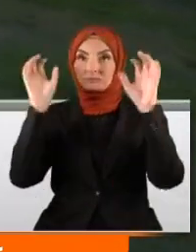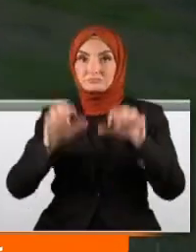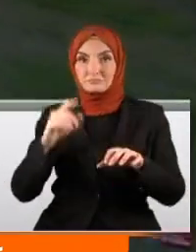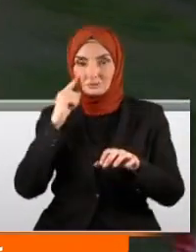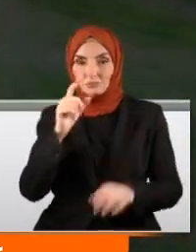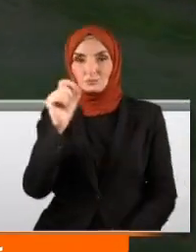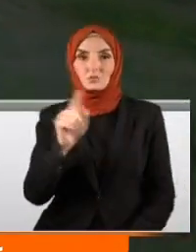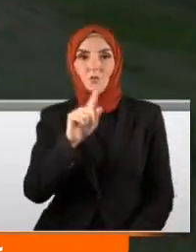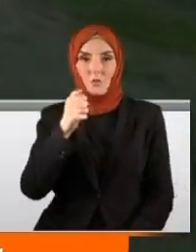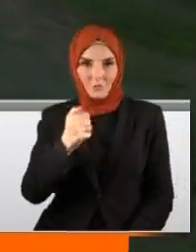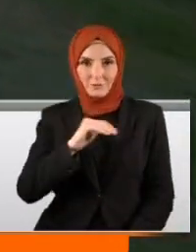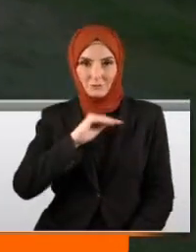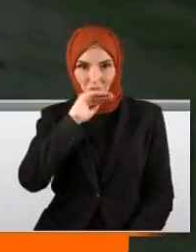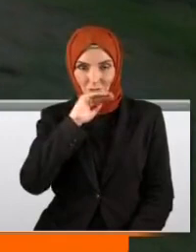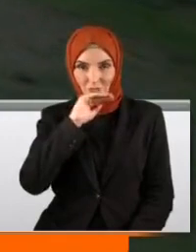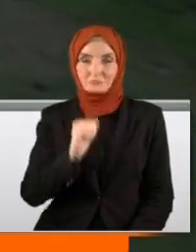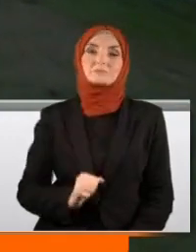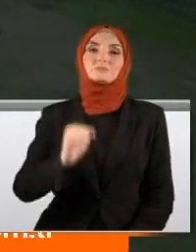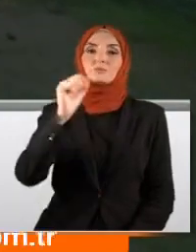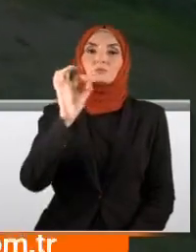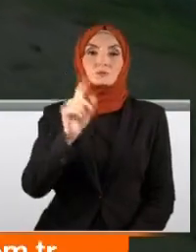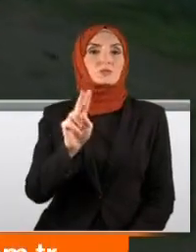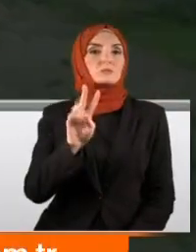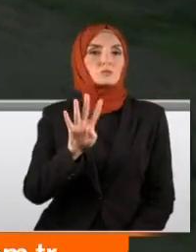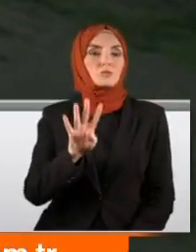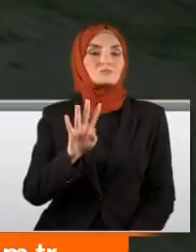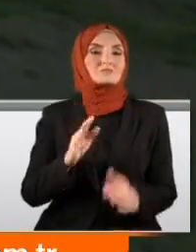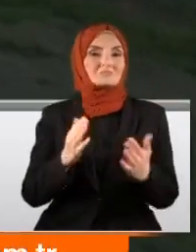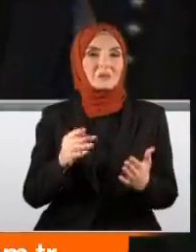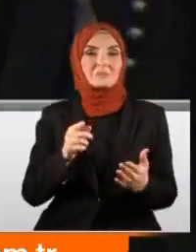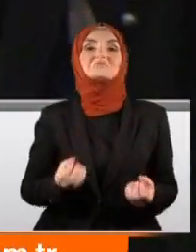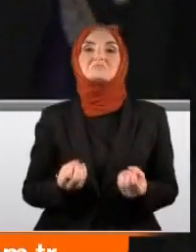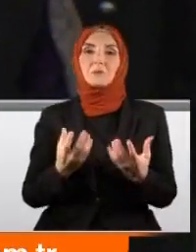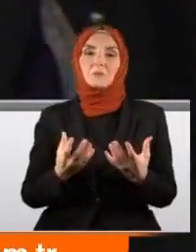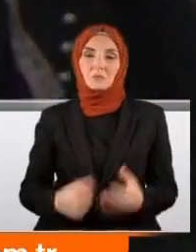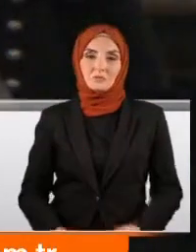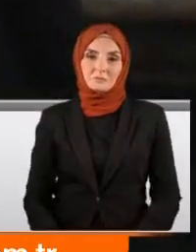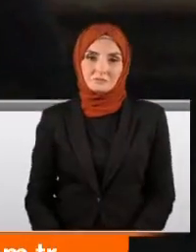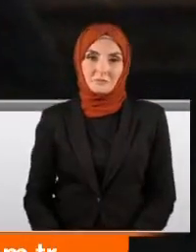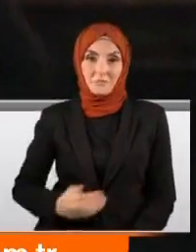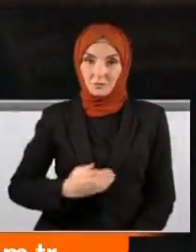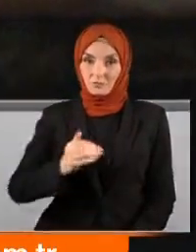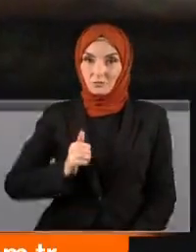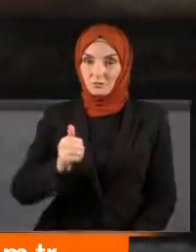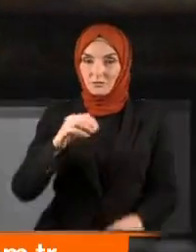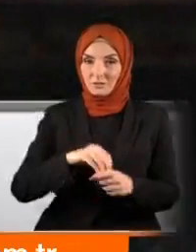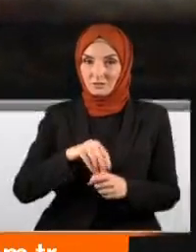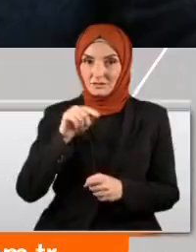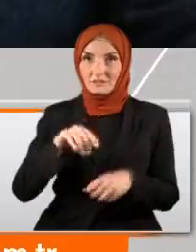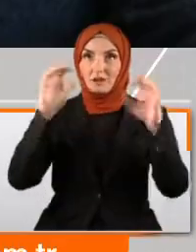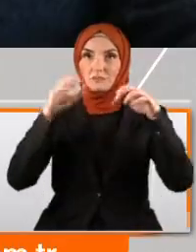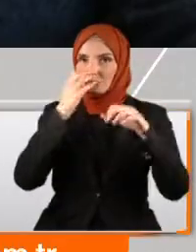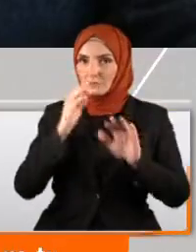oranı %24'lere kadar çıktı. Ancak bu oranda oldukça yetersiz. Peki önümüzdeki günlerde yağış bekleniyor